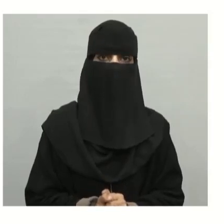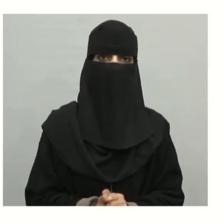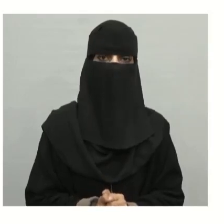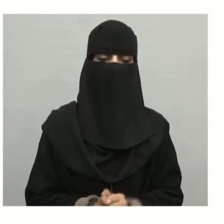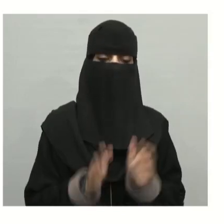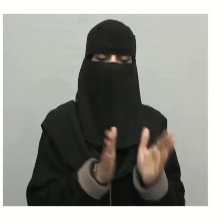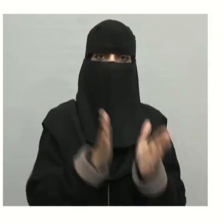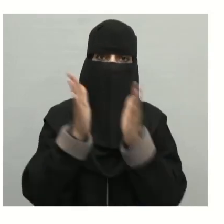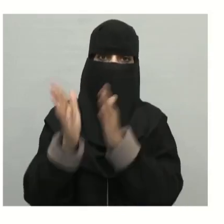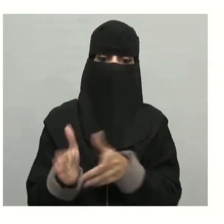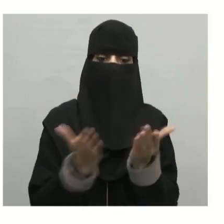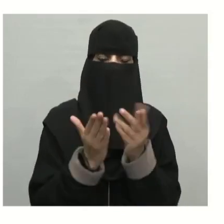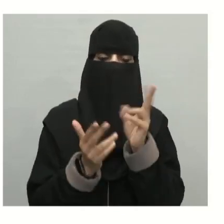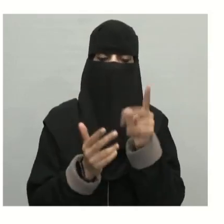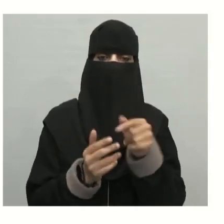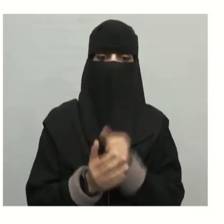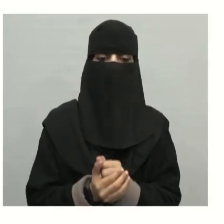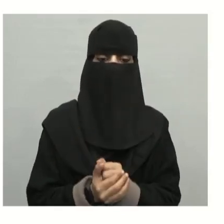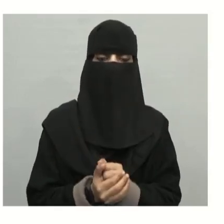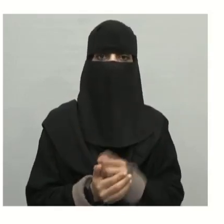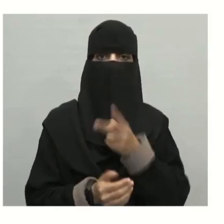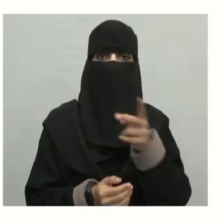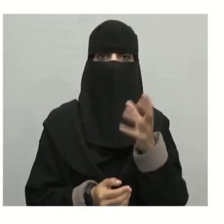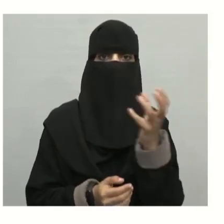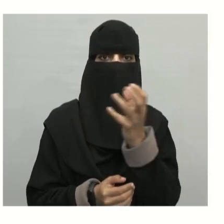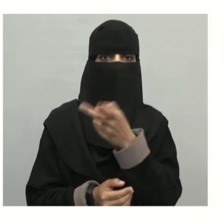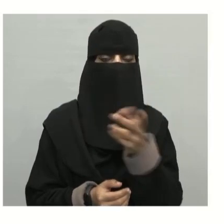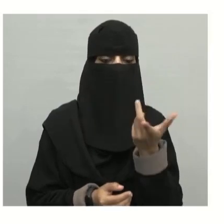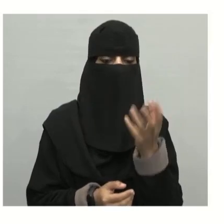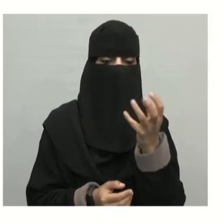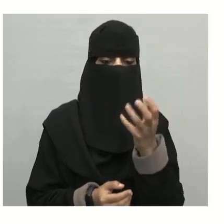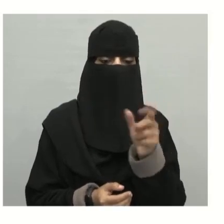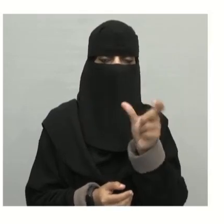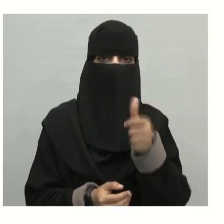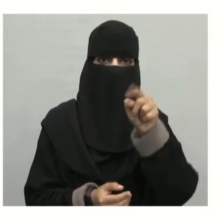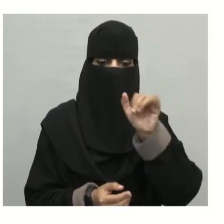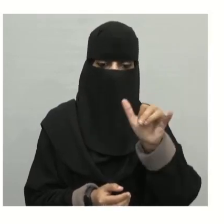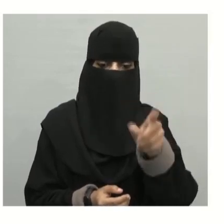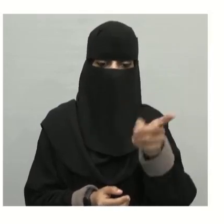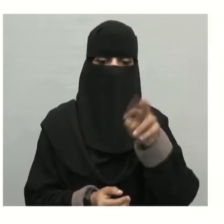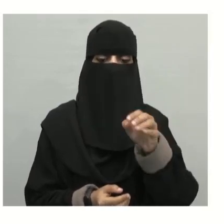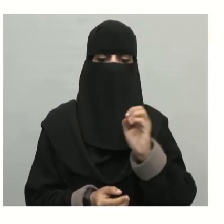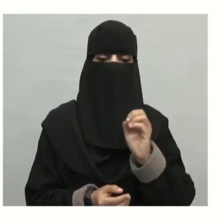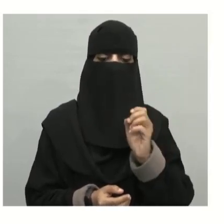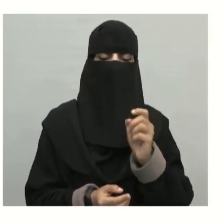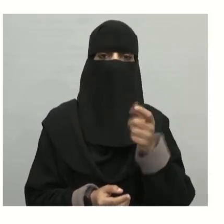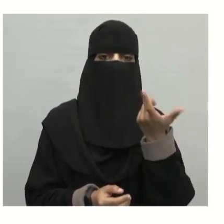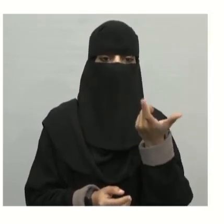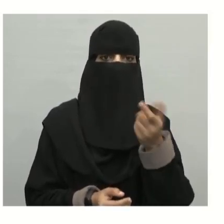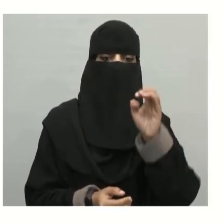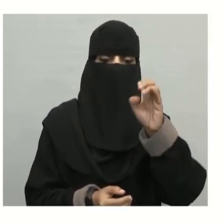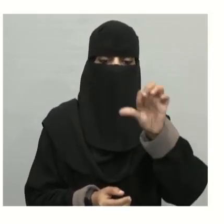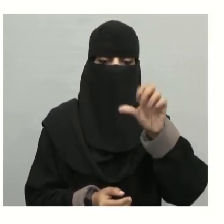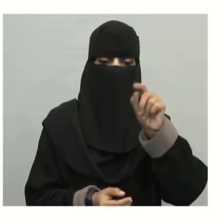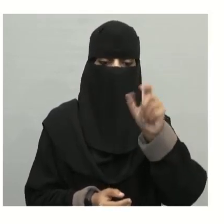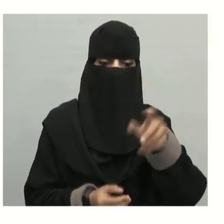ناتي للدرس الثاني في هذا الباب انواع الصخور انواع الصخور ناريه رسوبيه ومتحوله الناريه